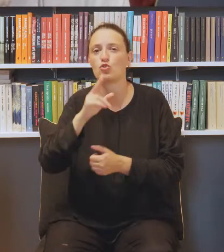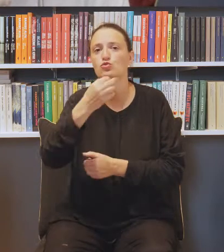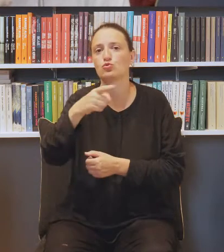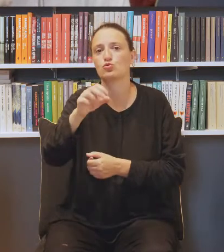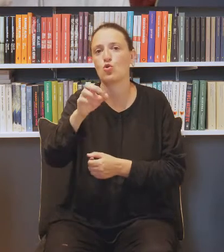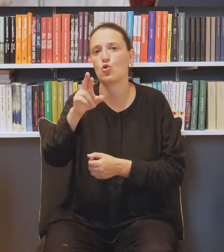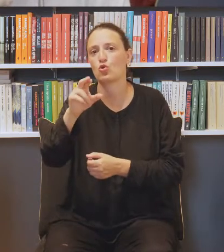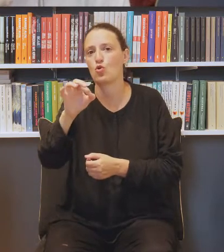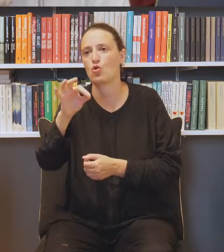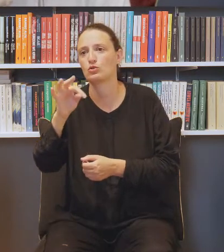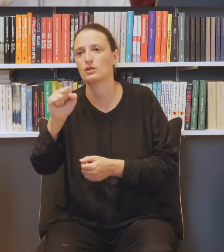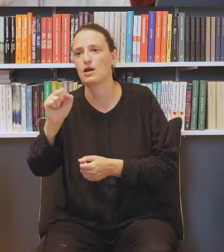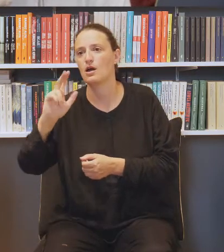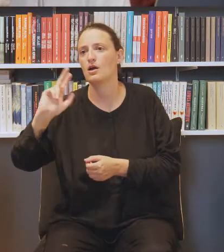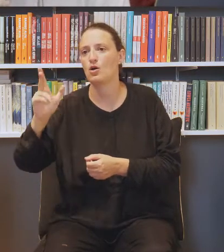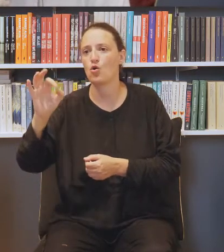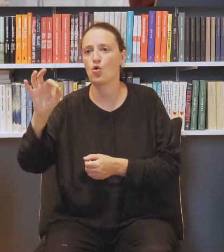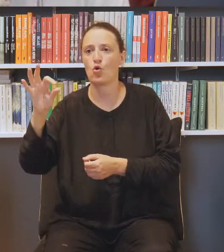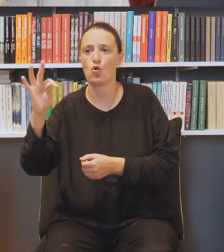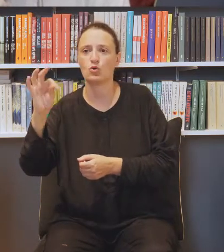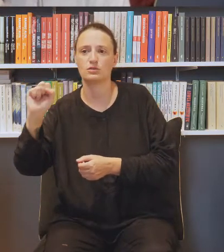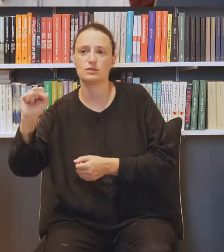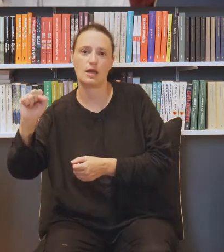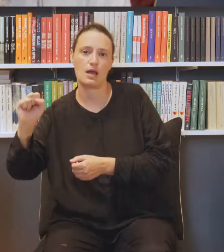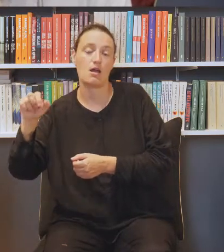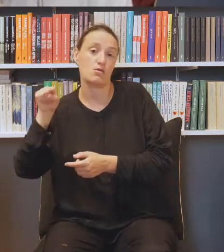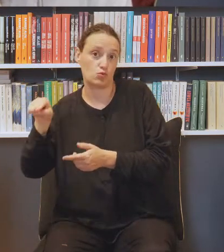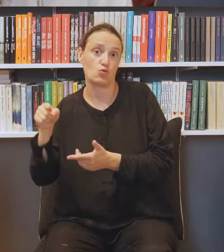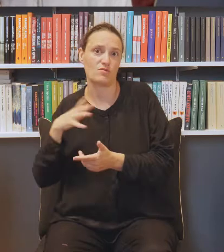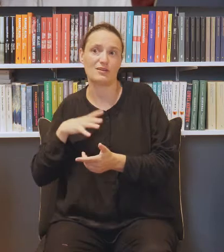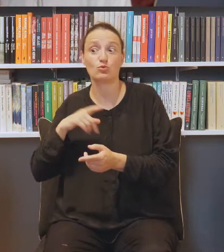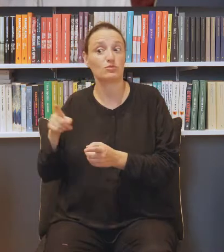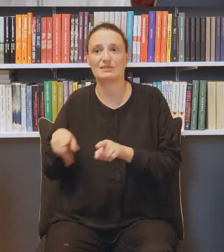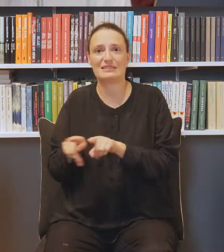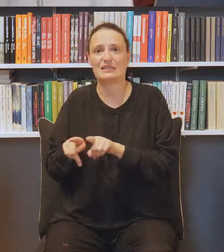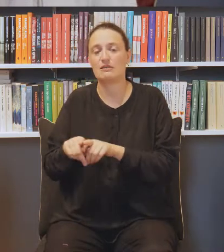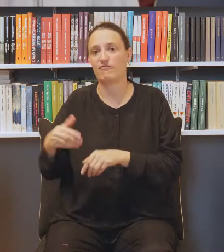pisarka, też z mojego wydawnictwa, więc taka kryptoreklama. A czy z tego samego, co ja?